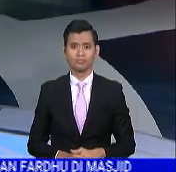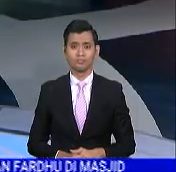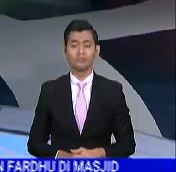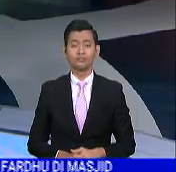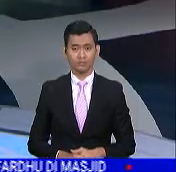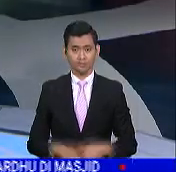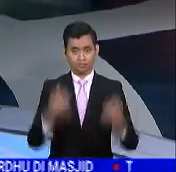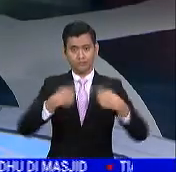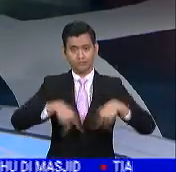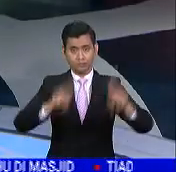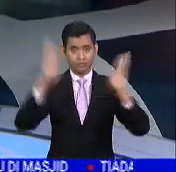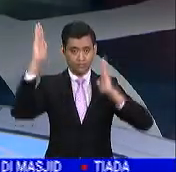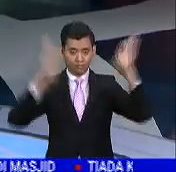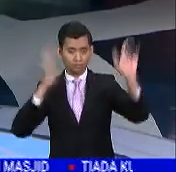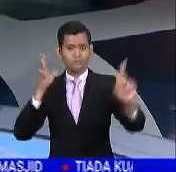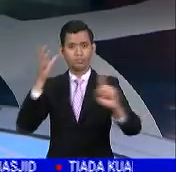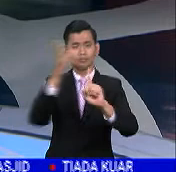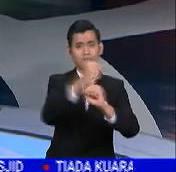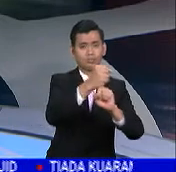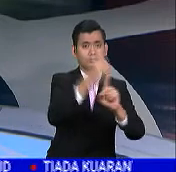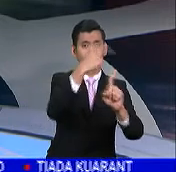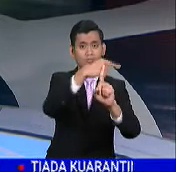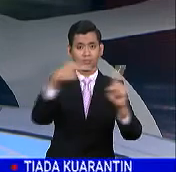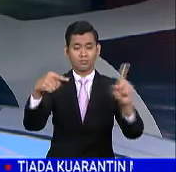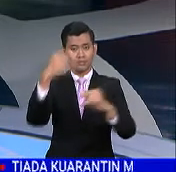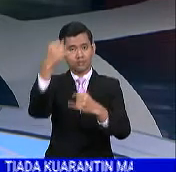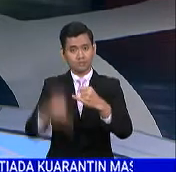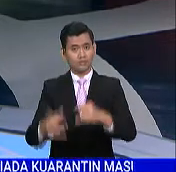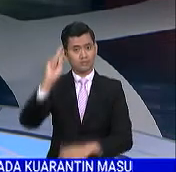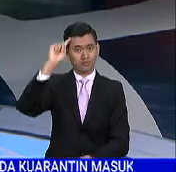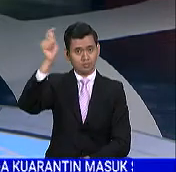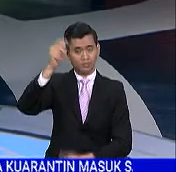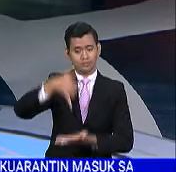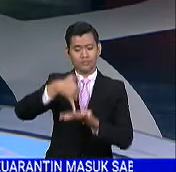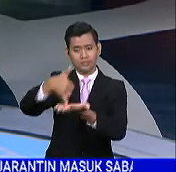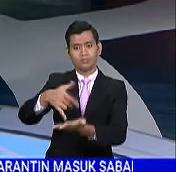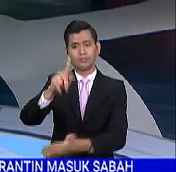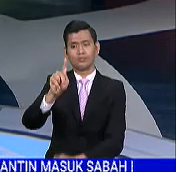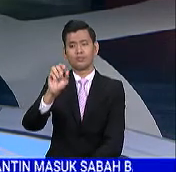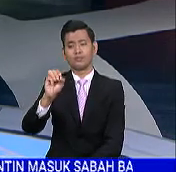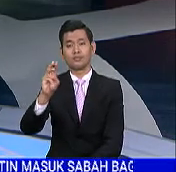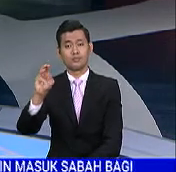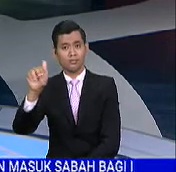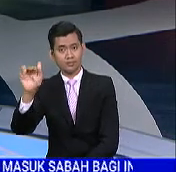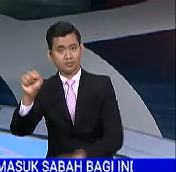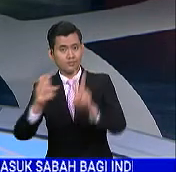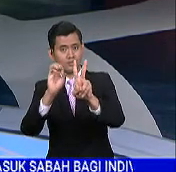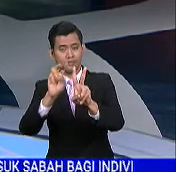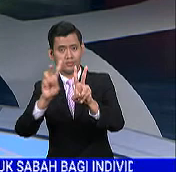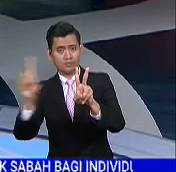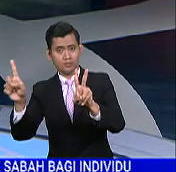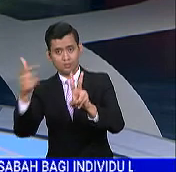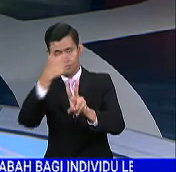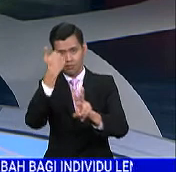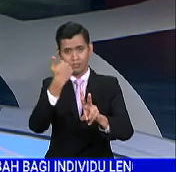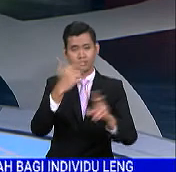Peluang Malaysia untuk mencapai sasaran layak ke suku akhir badminton Piala Thomas 2021 semakin cerah. Ini selepas salah satu pencabar dalam kumpulan